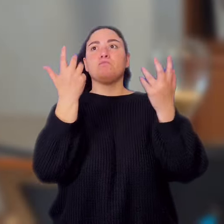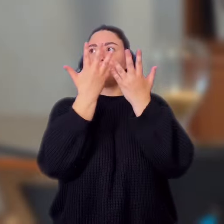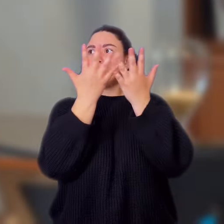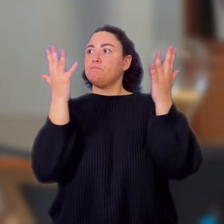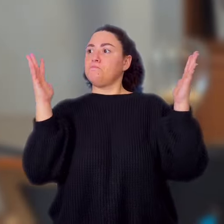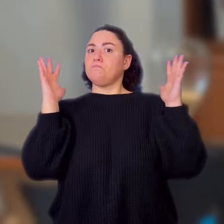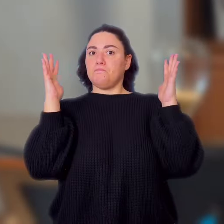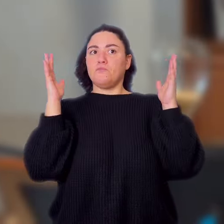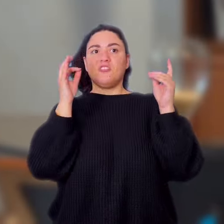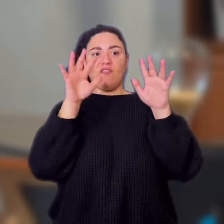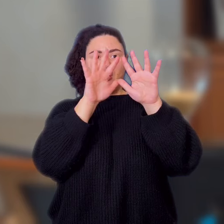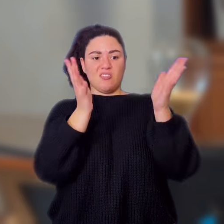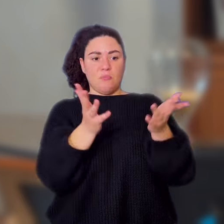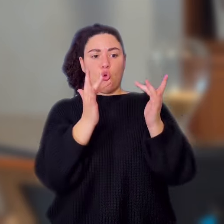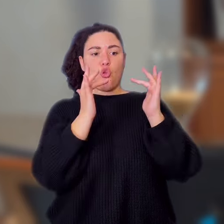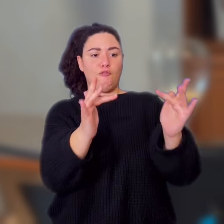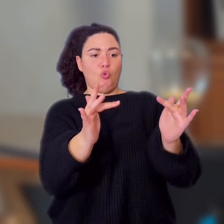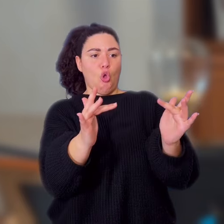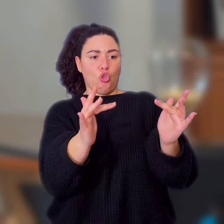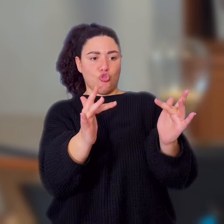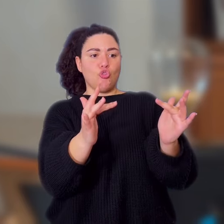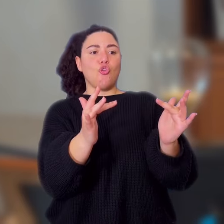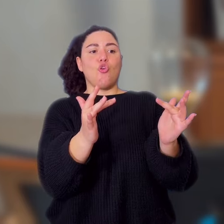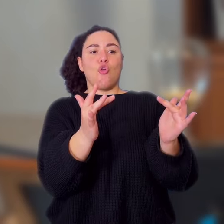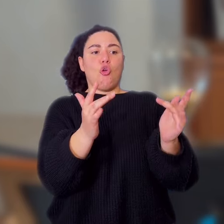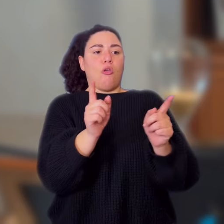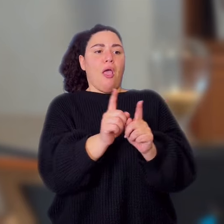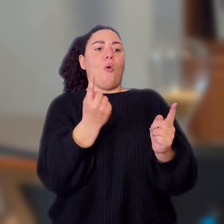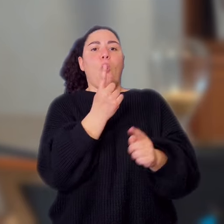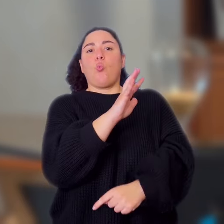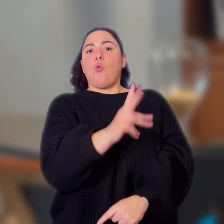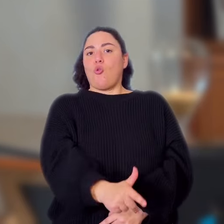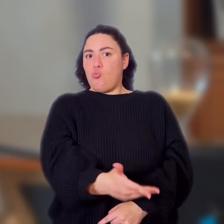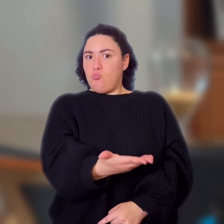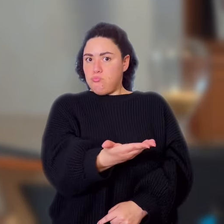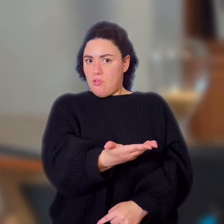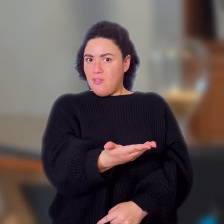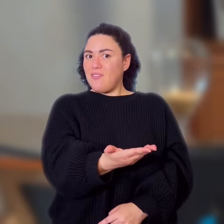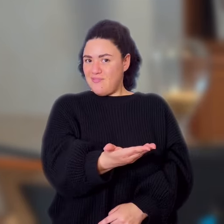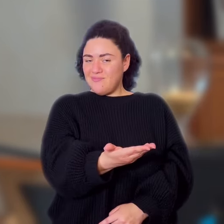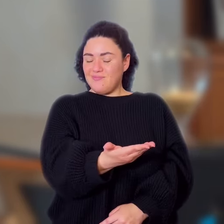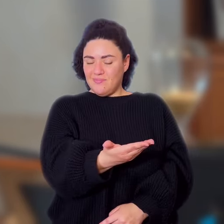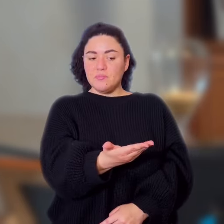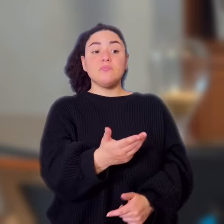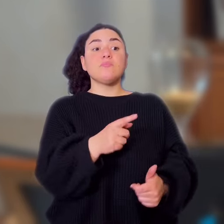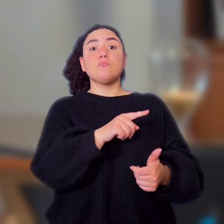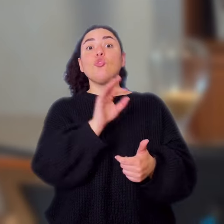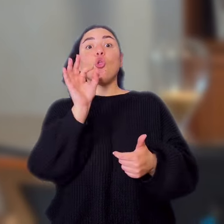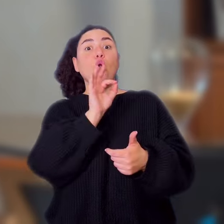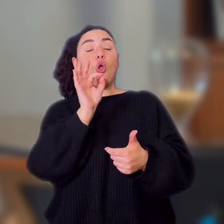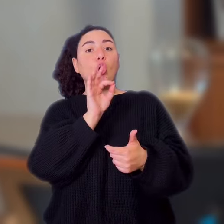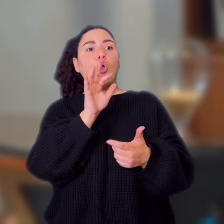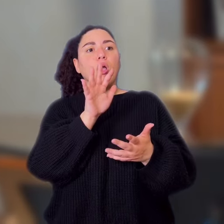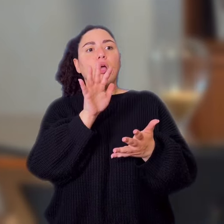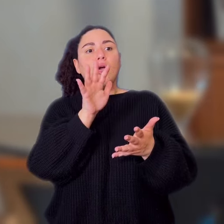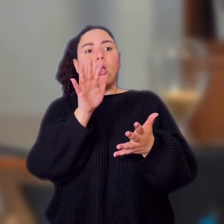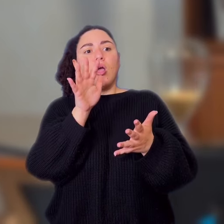esterno che legge il sepolcro vuoto come un trafugamento come aver un essere portato via del corpo del signore